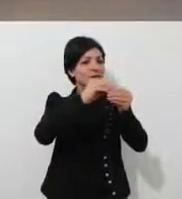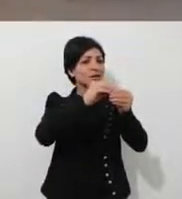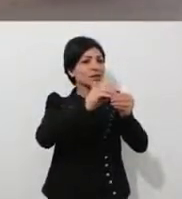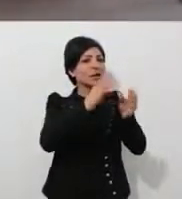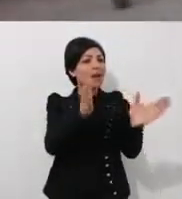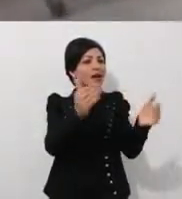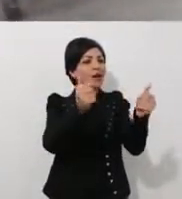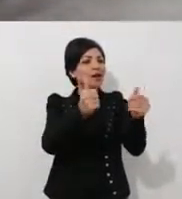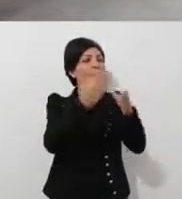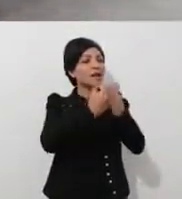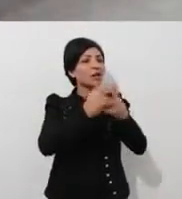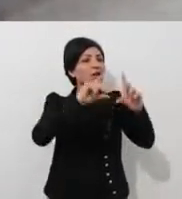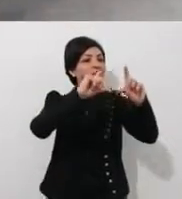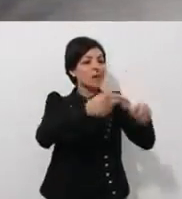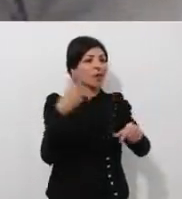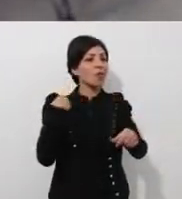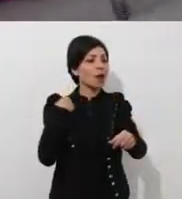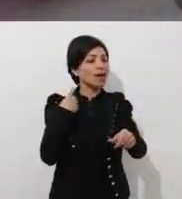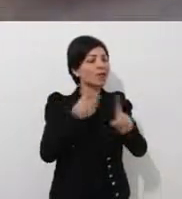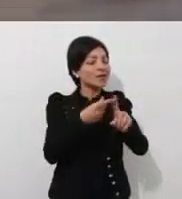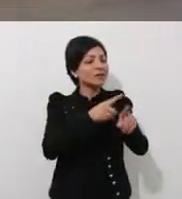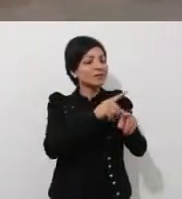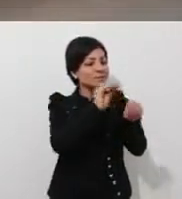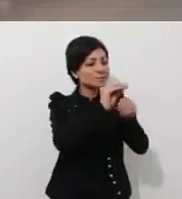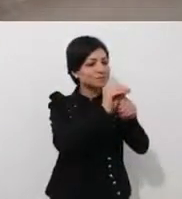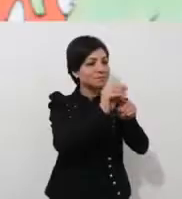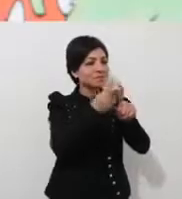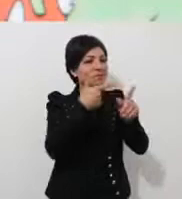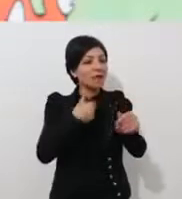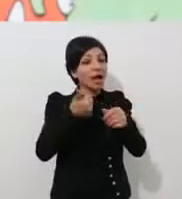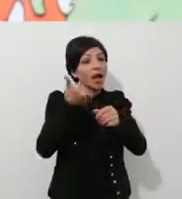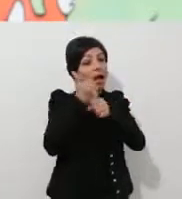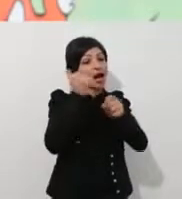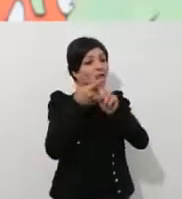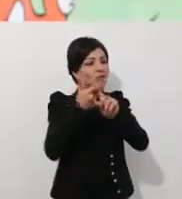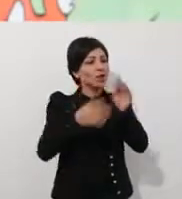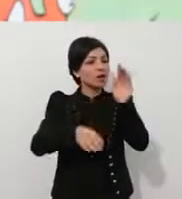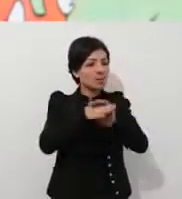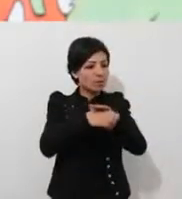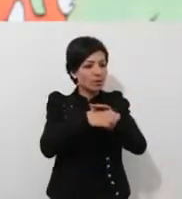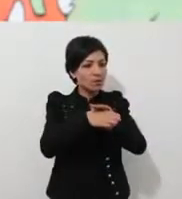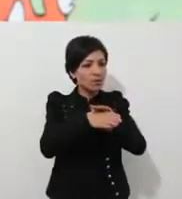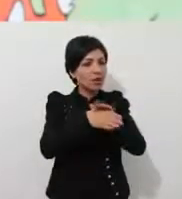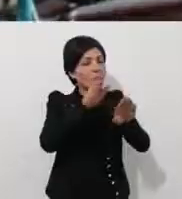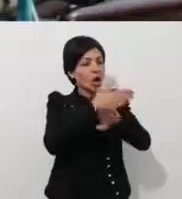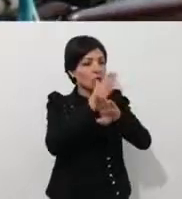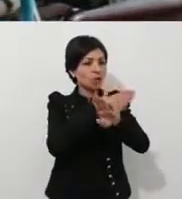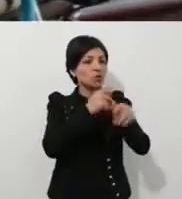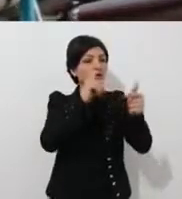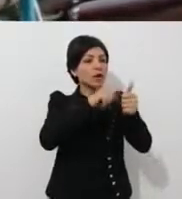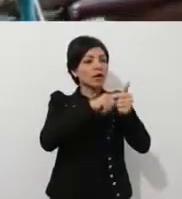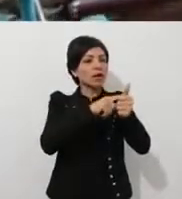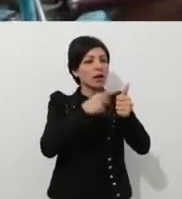مدرسة، معناتها عن 3 ساعتين معناتها معلمة أخرى تقري فيها، معناتها اللي هي بها هي واحدة. خذيتها من عام ناول بدينا عملنا المشروع مع بعضنا